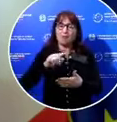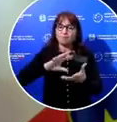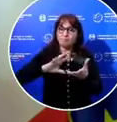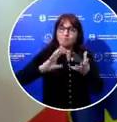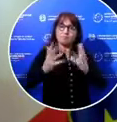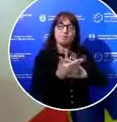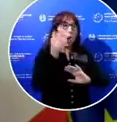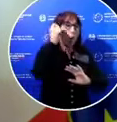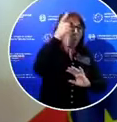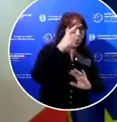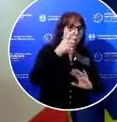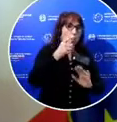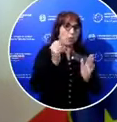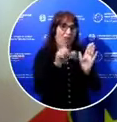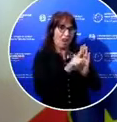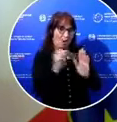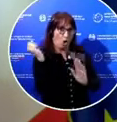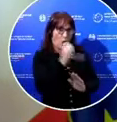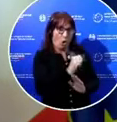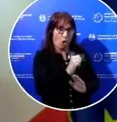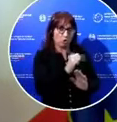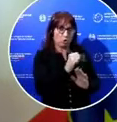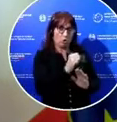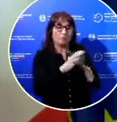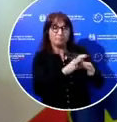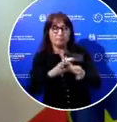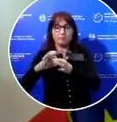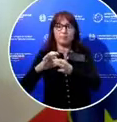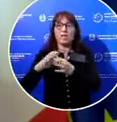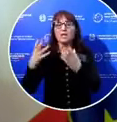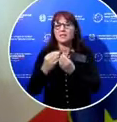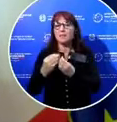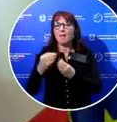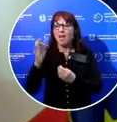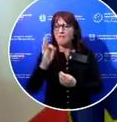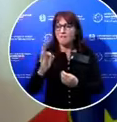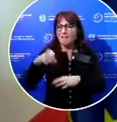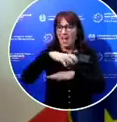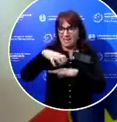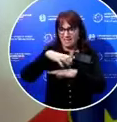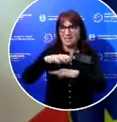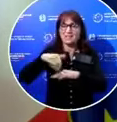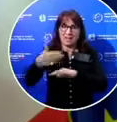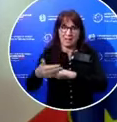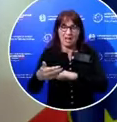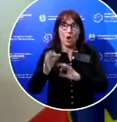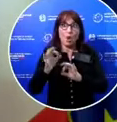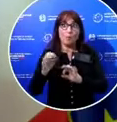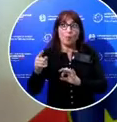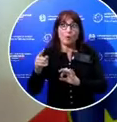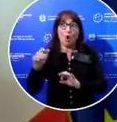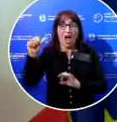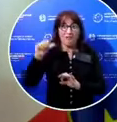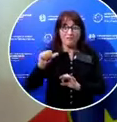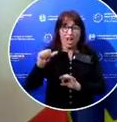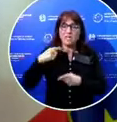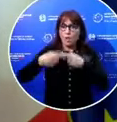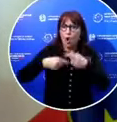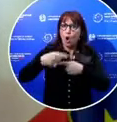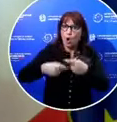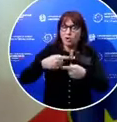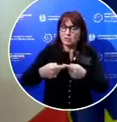delle colture illecite, in linea con quanto la Farnesina ha già fatto in passato proprio in Afghanistan e continua a fare con successo